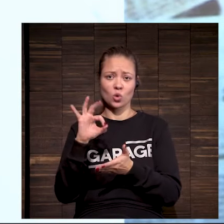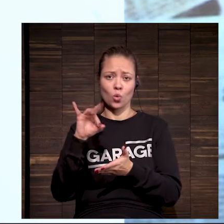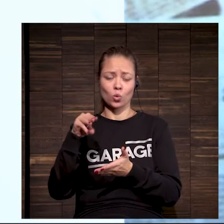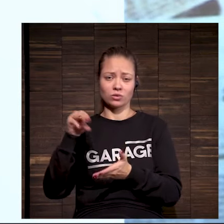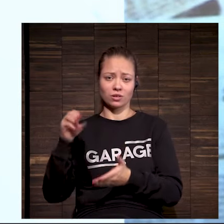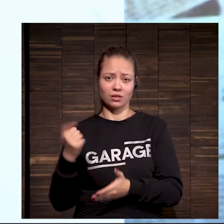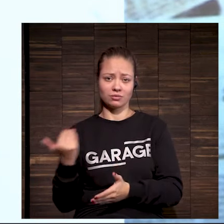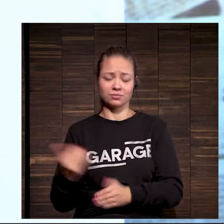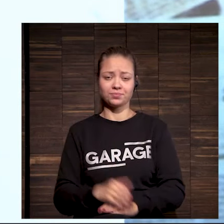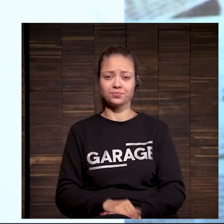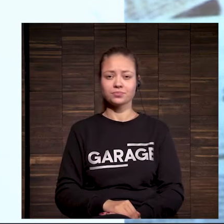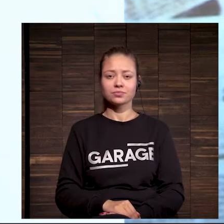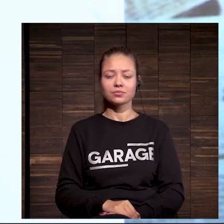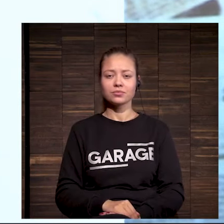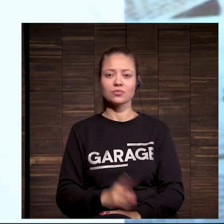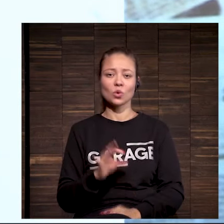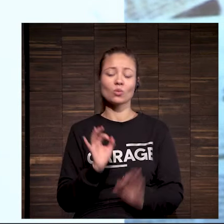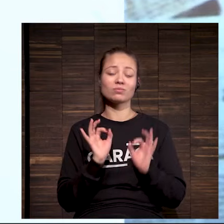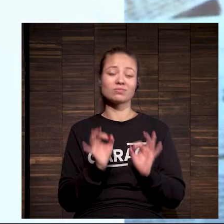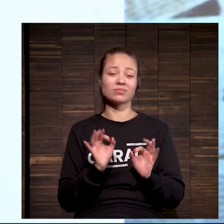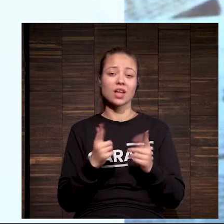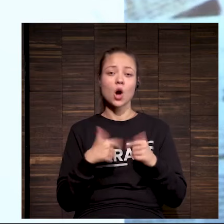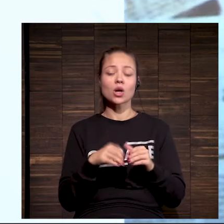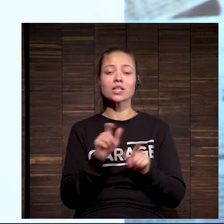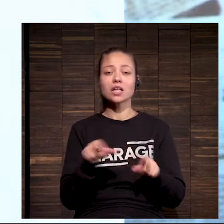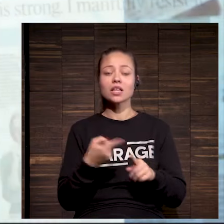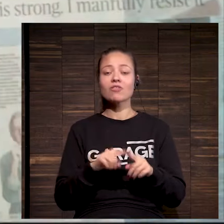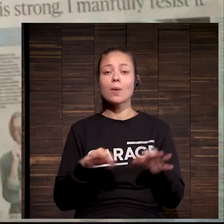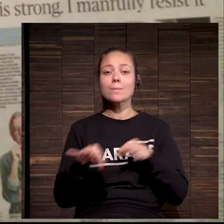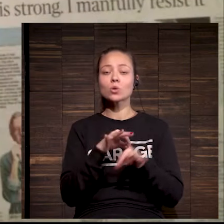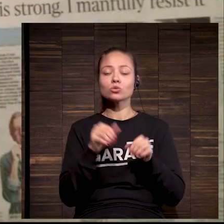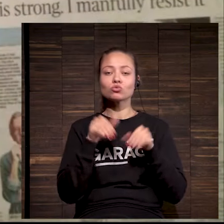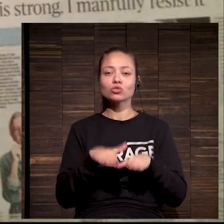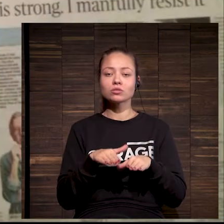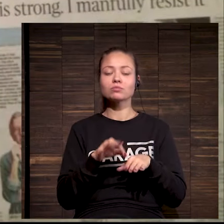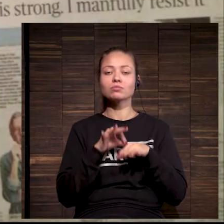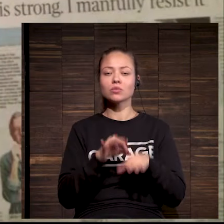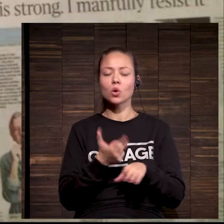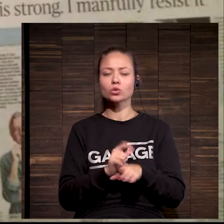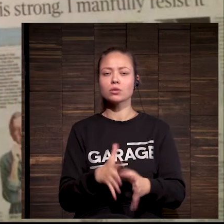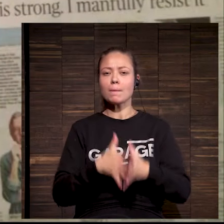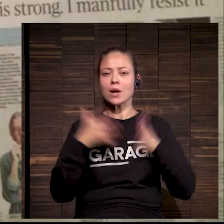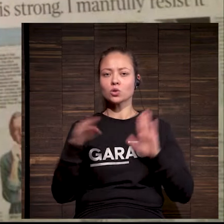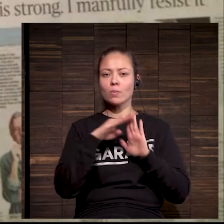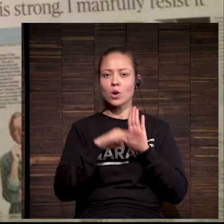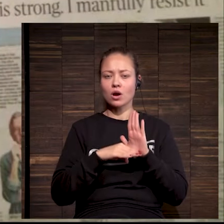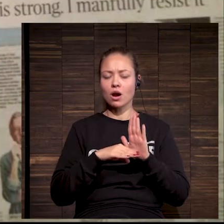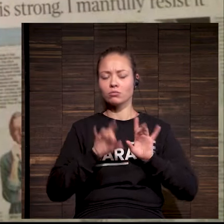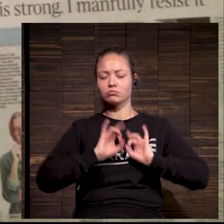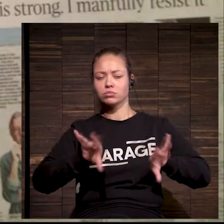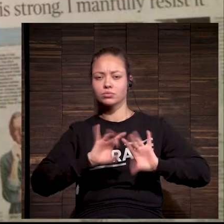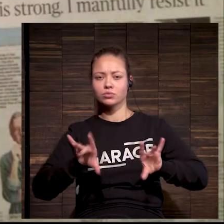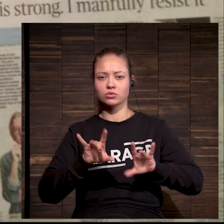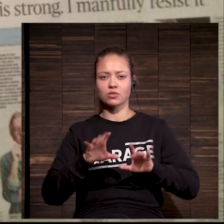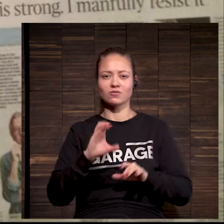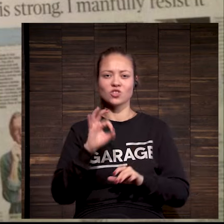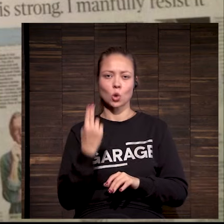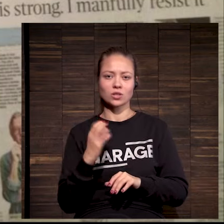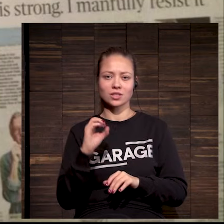правда организаторы этого проекта решили провести очень большую программу в социальных сетях объясняя